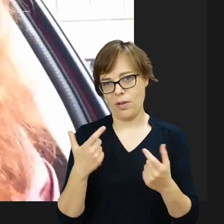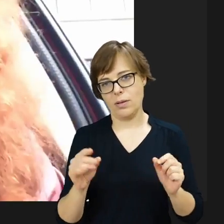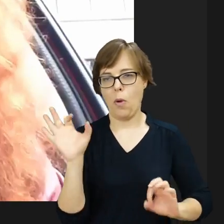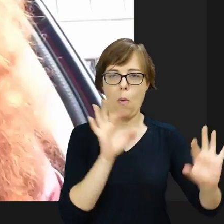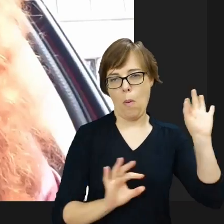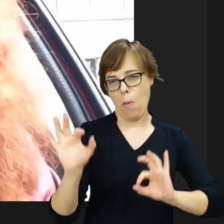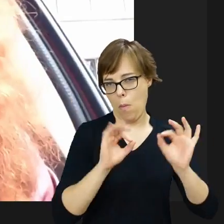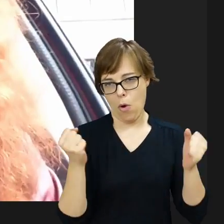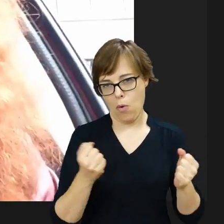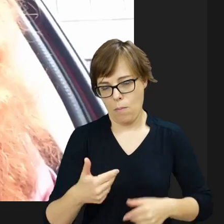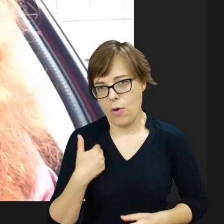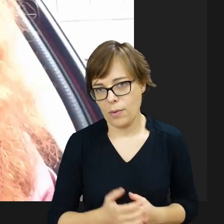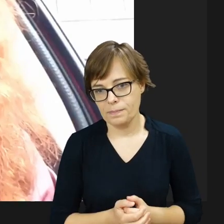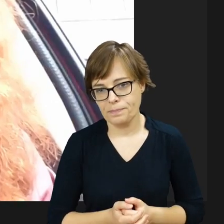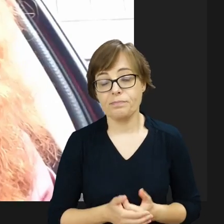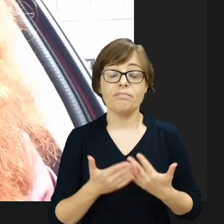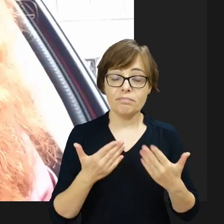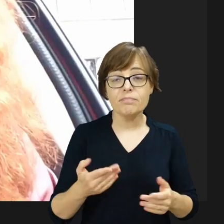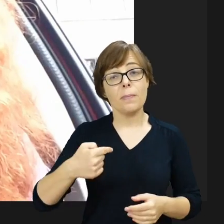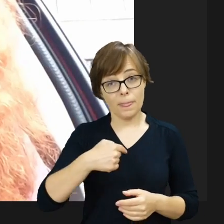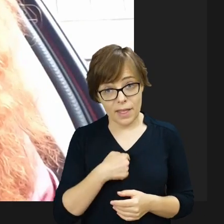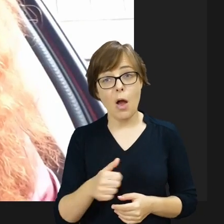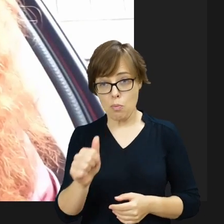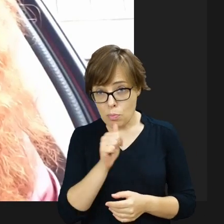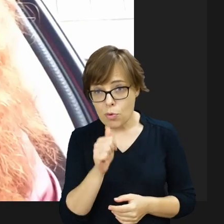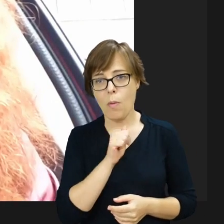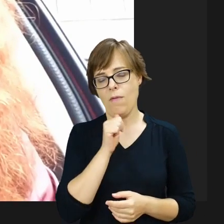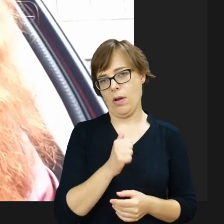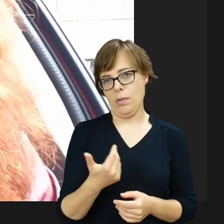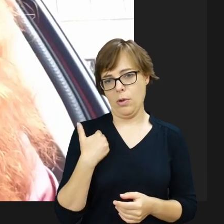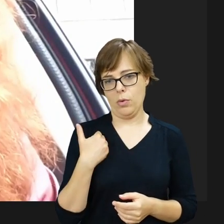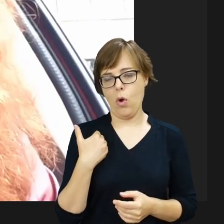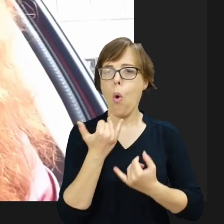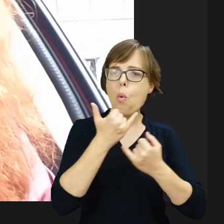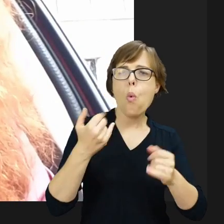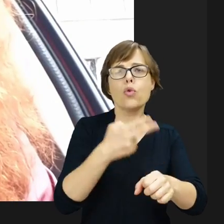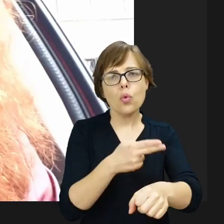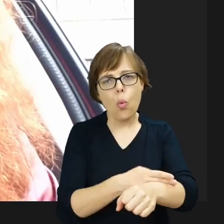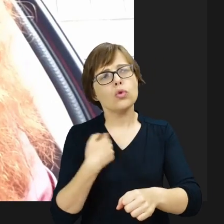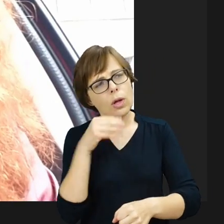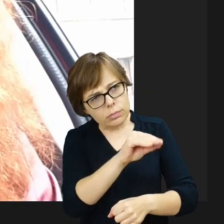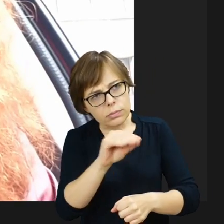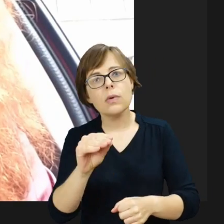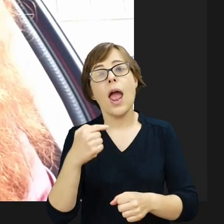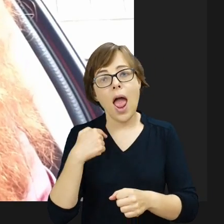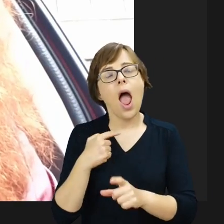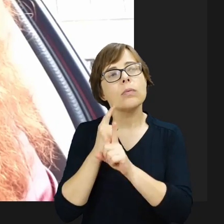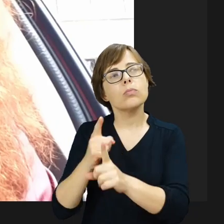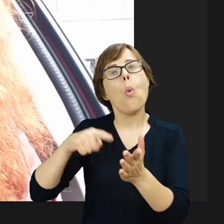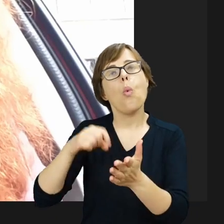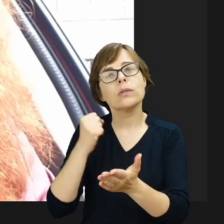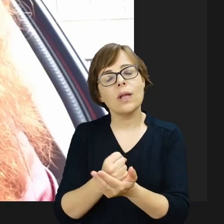próbowałam zaznaczać, zwracając się z pytaniami do rozmaitych urzędów, że ja nie pytam w trybie ustawy o dostępie